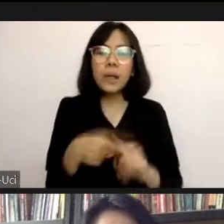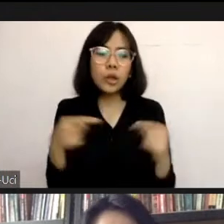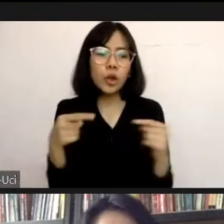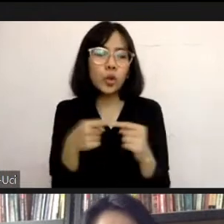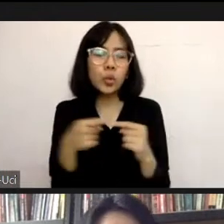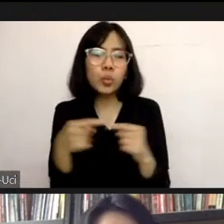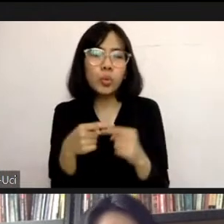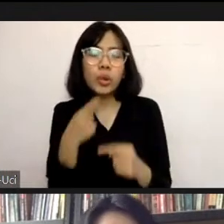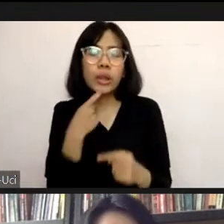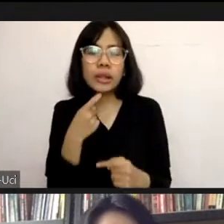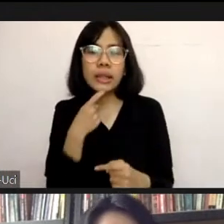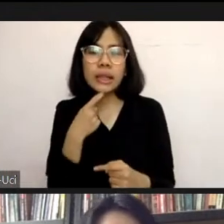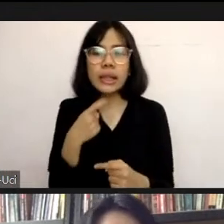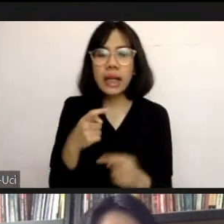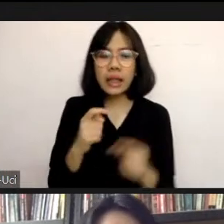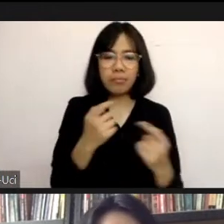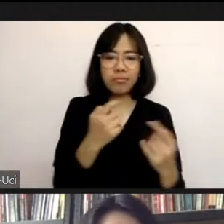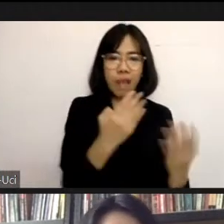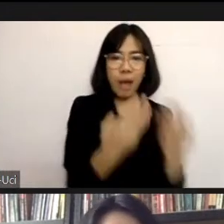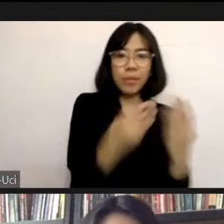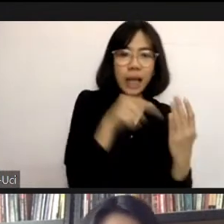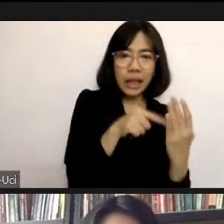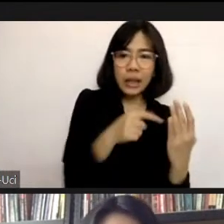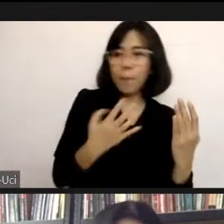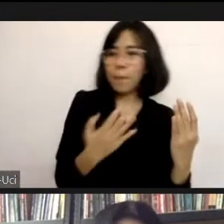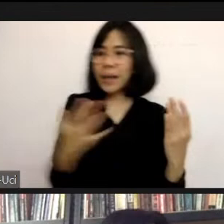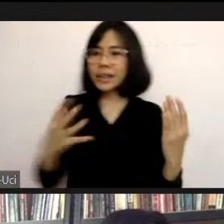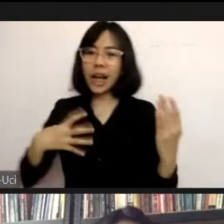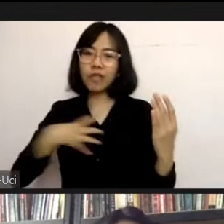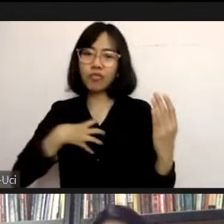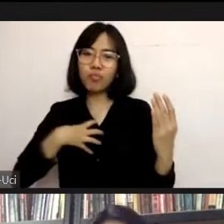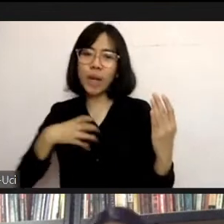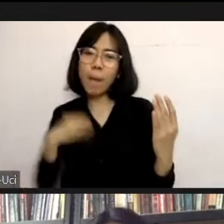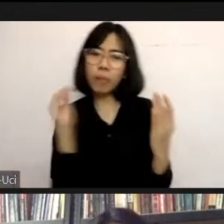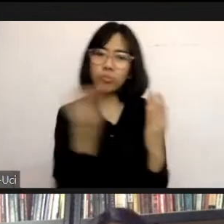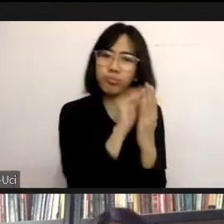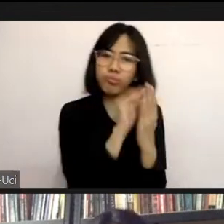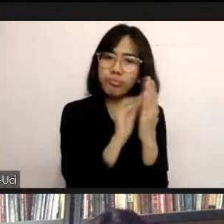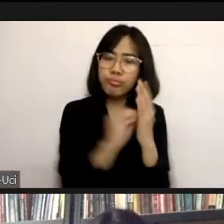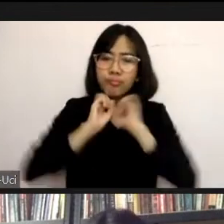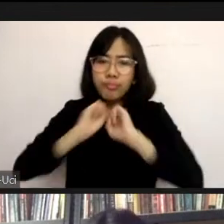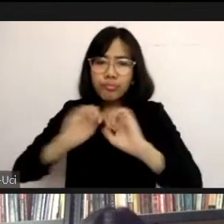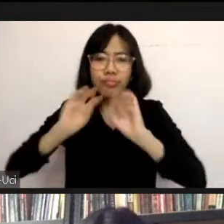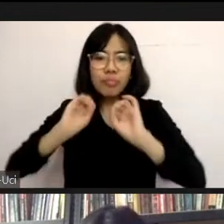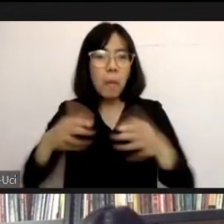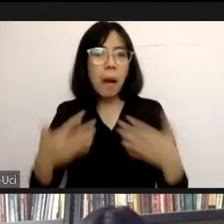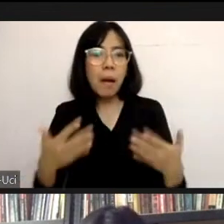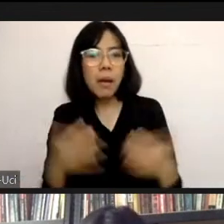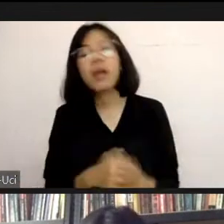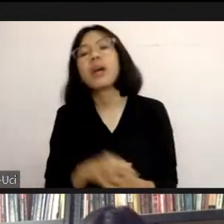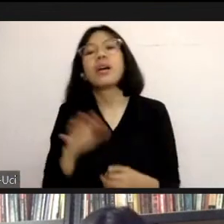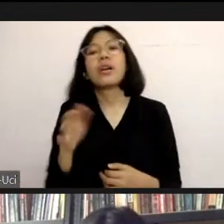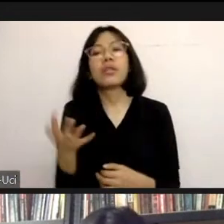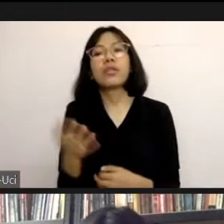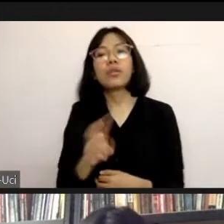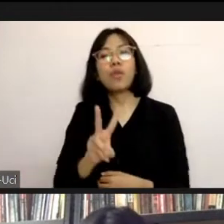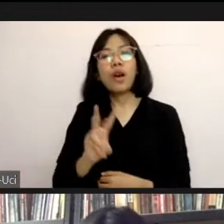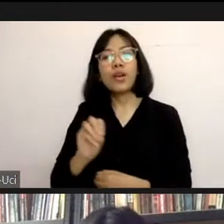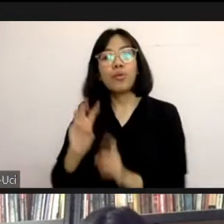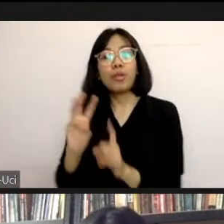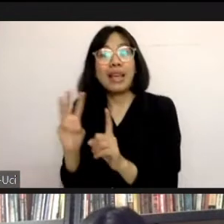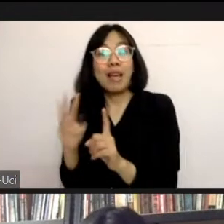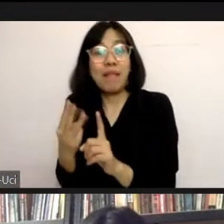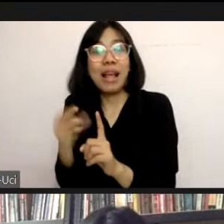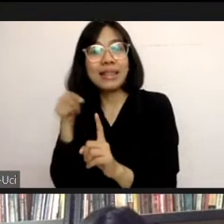dalam platform digital, dan juga dalam bidang kebudayaan. Tahun 2013 ikut mendirikan SAFENET dan saat ini